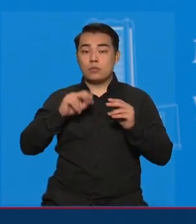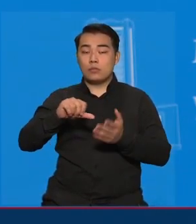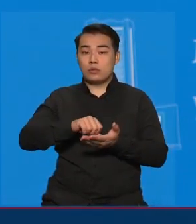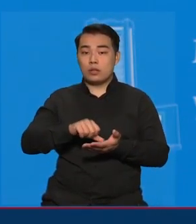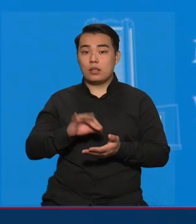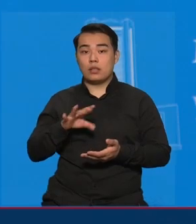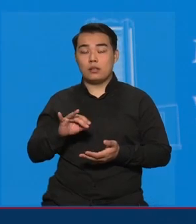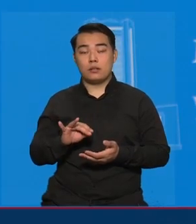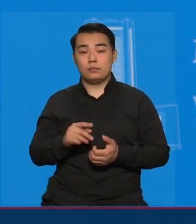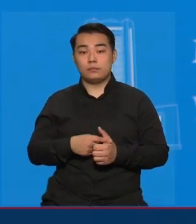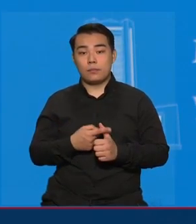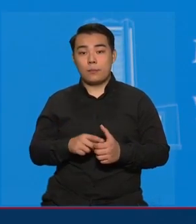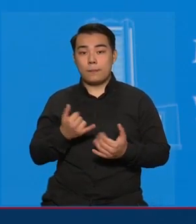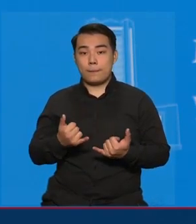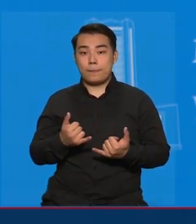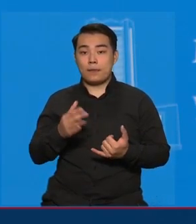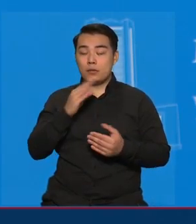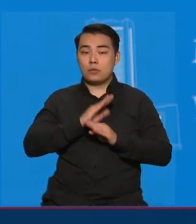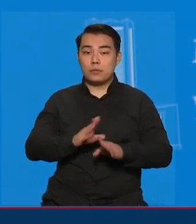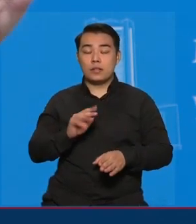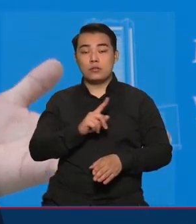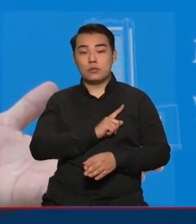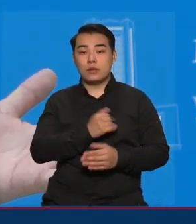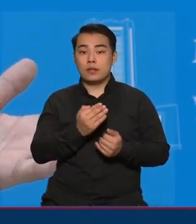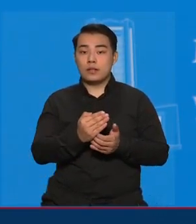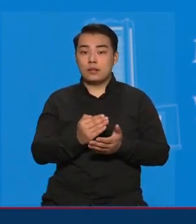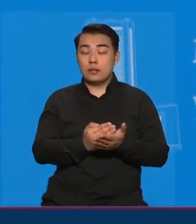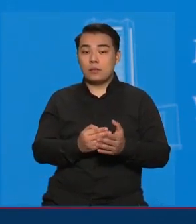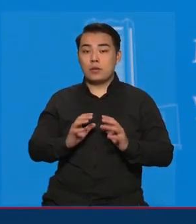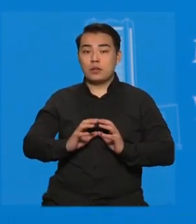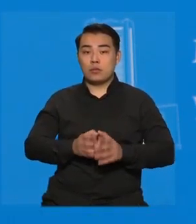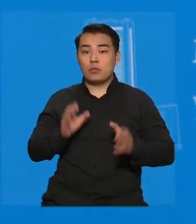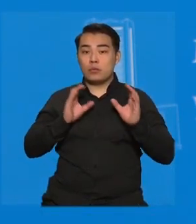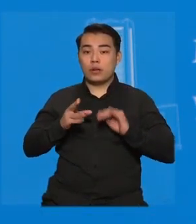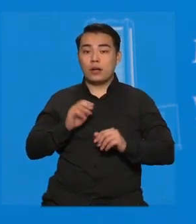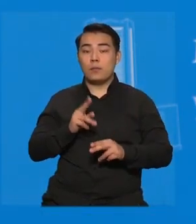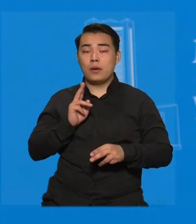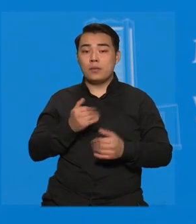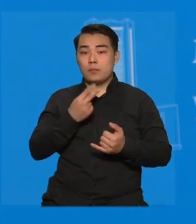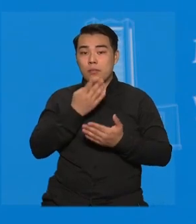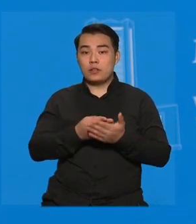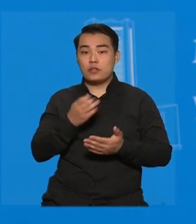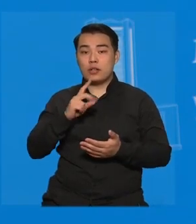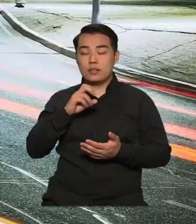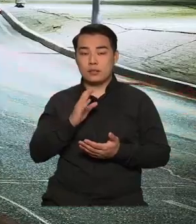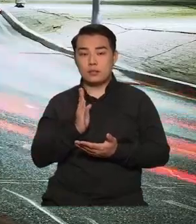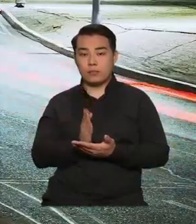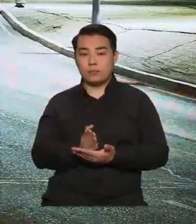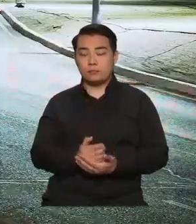либо не успел, либо ждет результатов международных университетов. Это прямо вот как последний шанс.